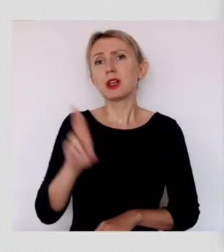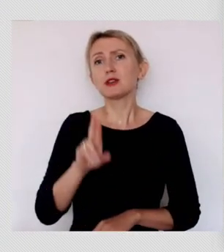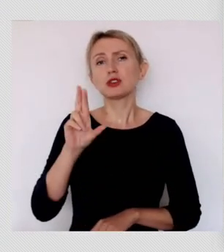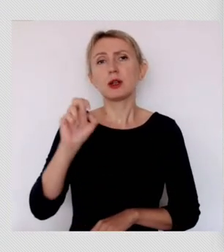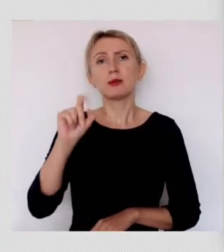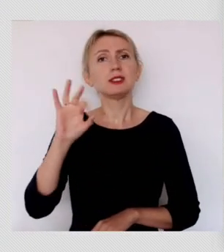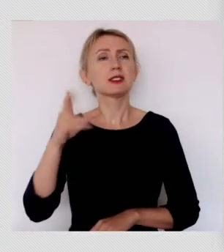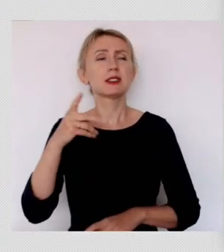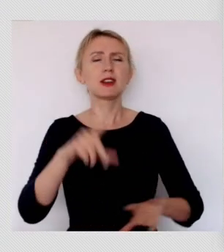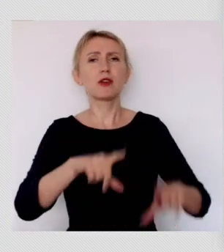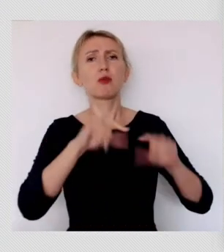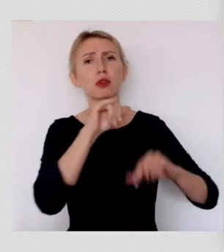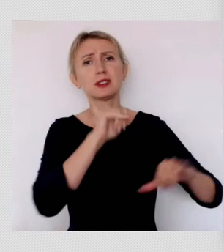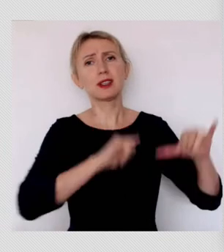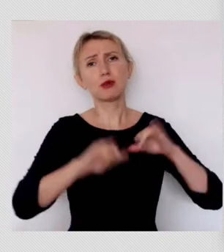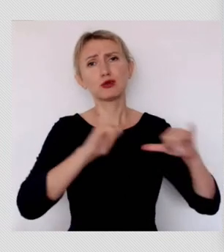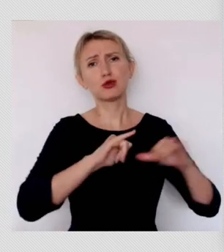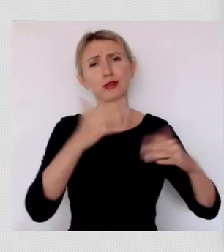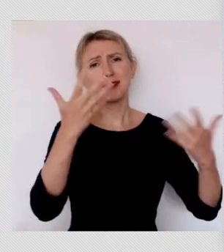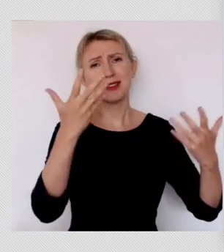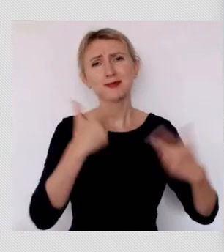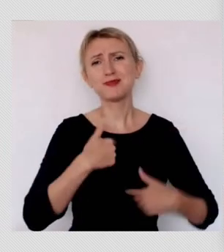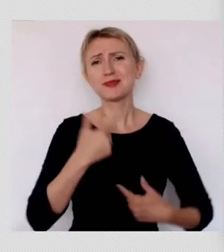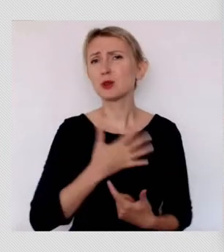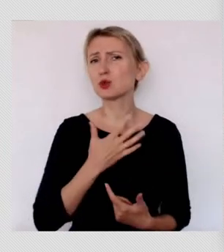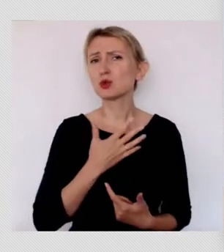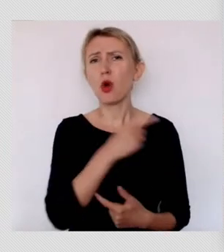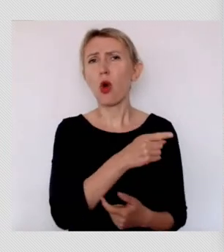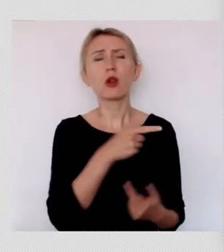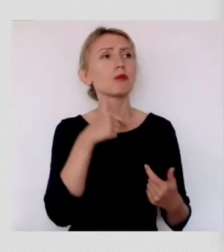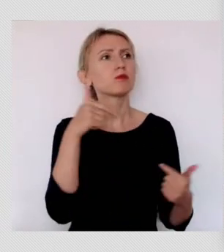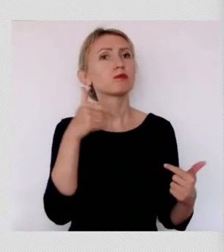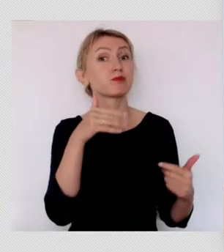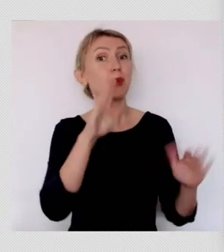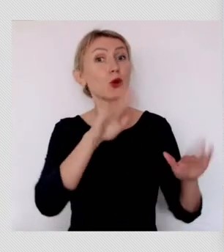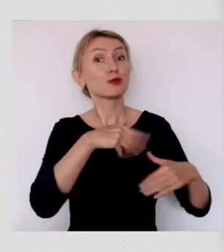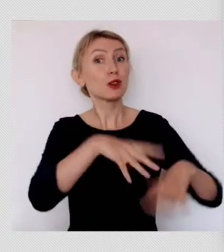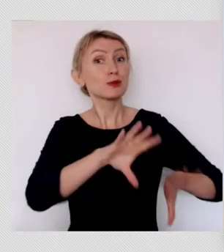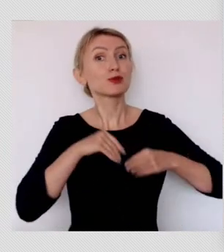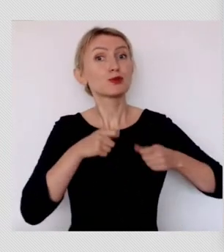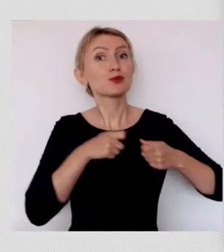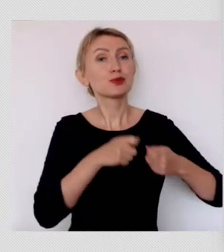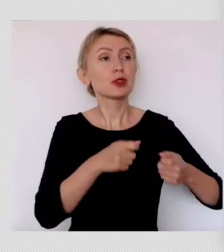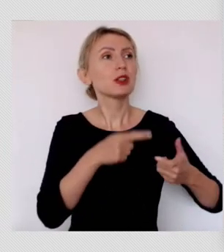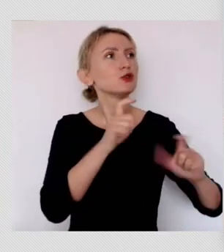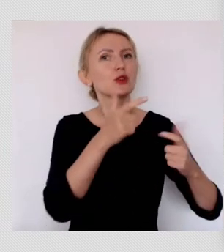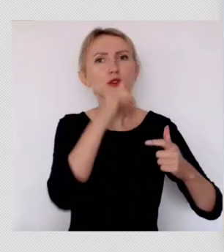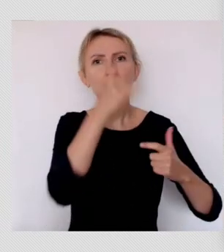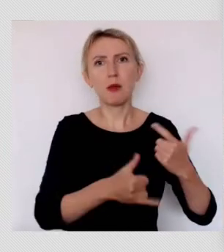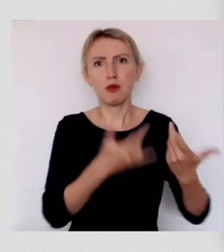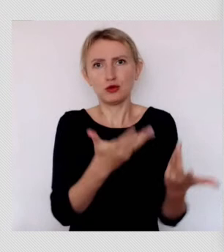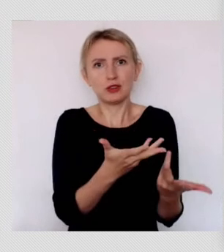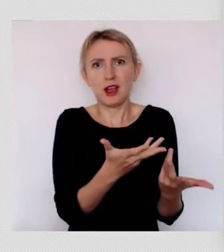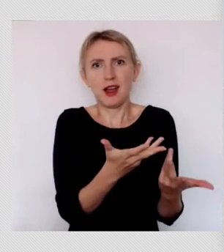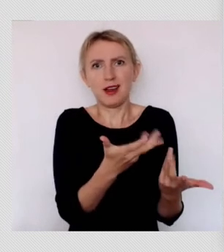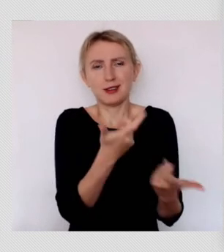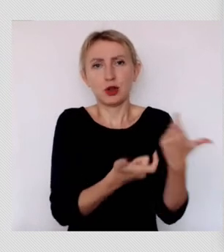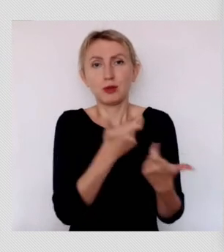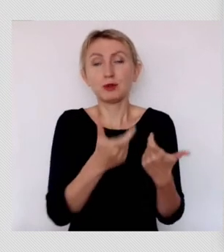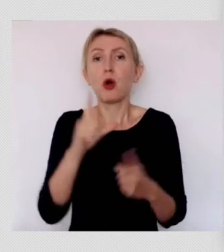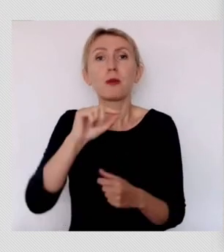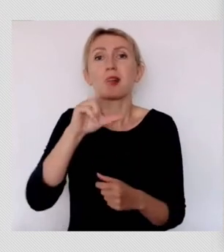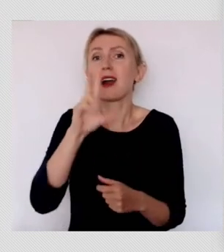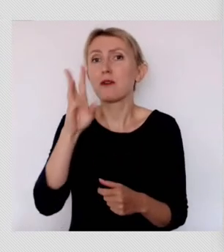wybory samorządowe. Moim zdaniem dał się namówić na drogę, która byłaby z wyjścia, bo PKW nie była przygotowana na ten sposób